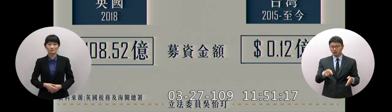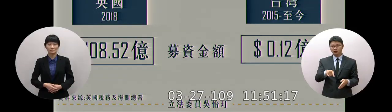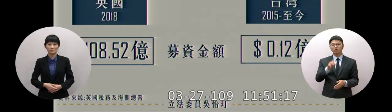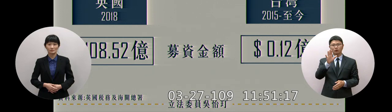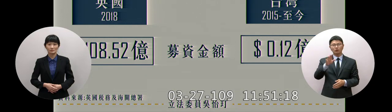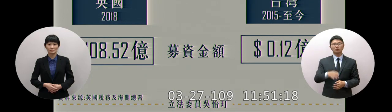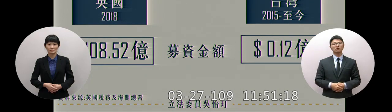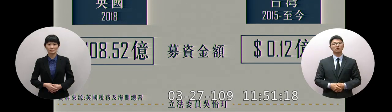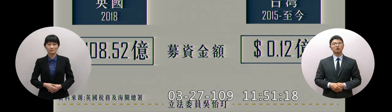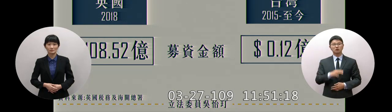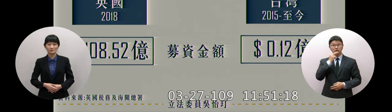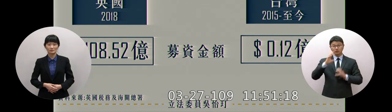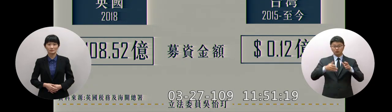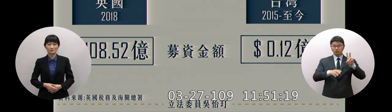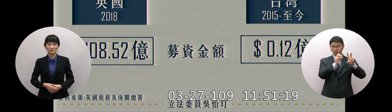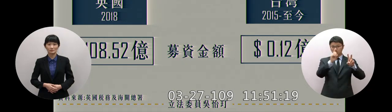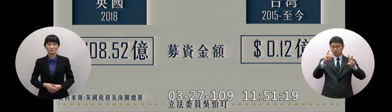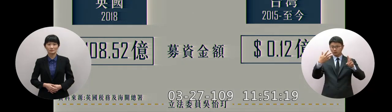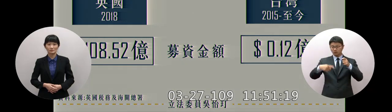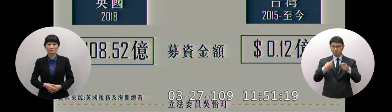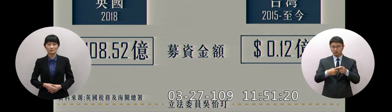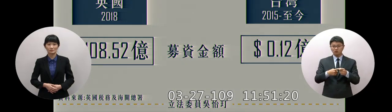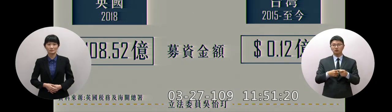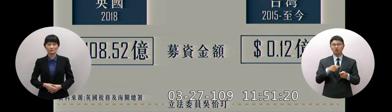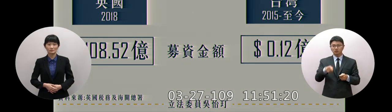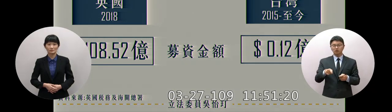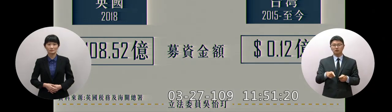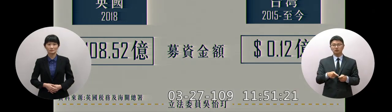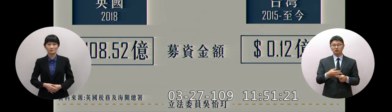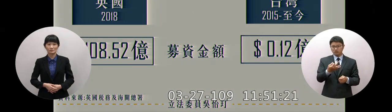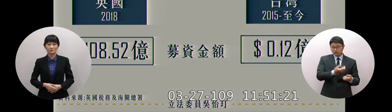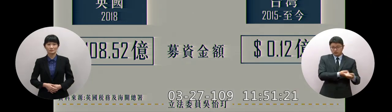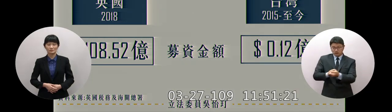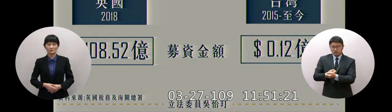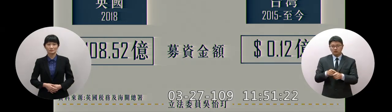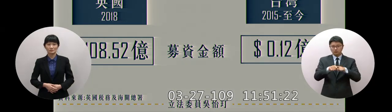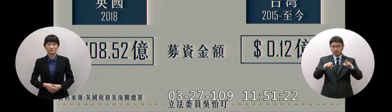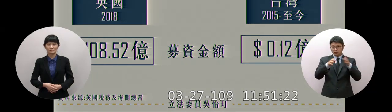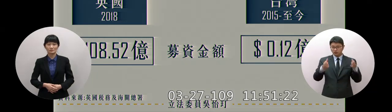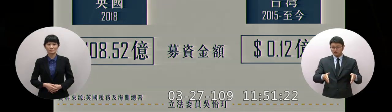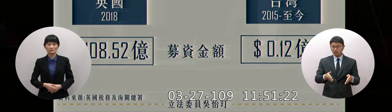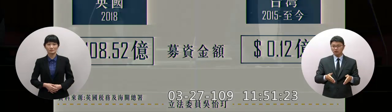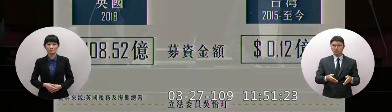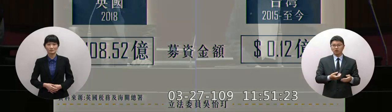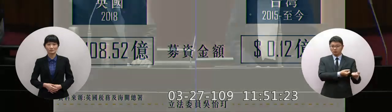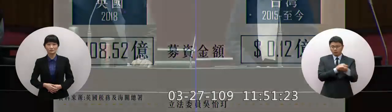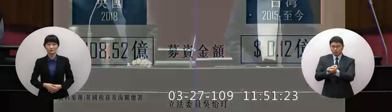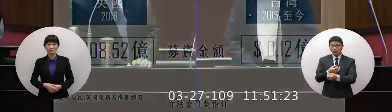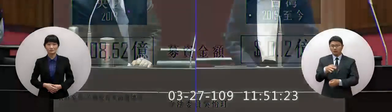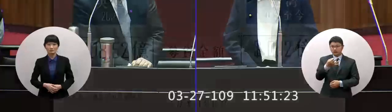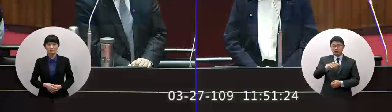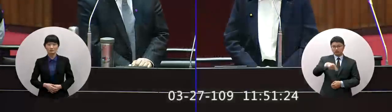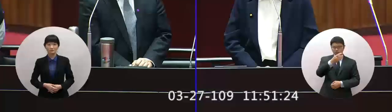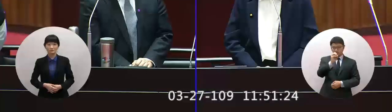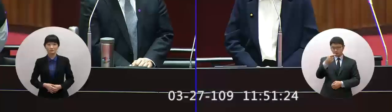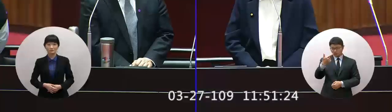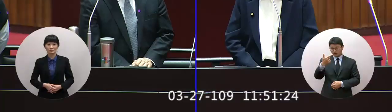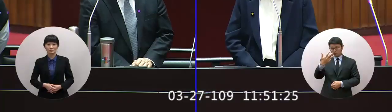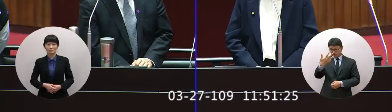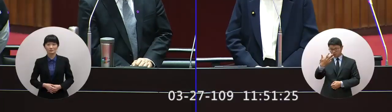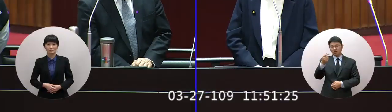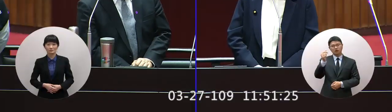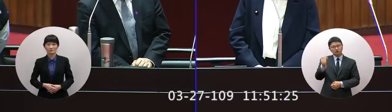光2018年，股权式的众筹平台就募集了108亿新台币大